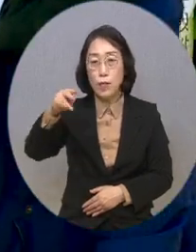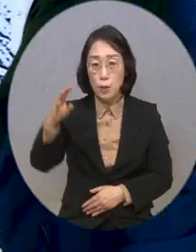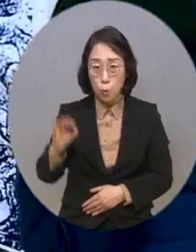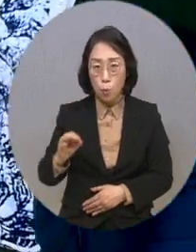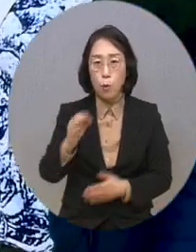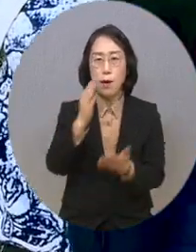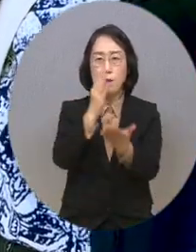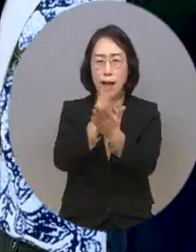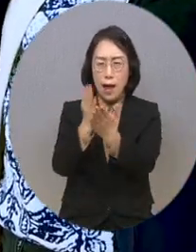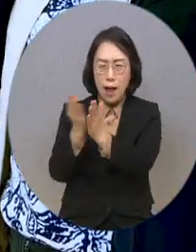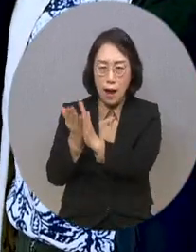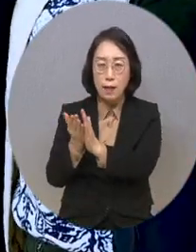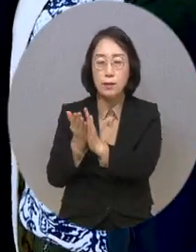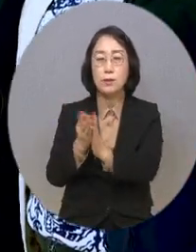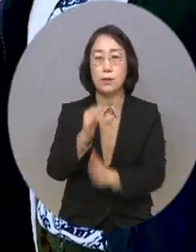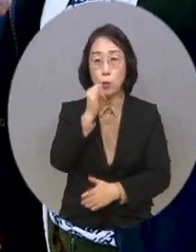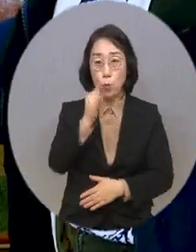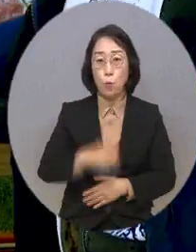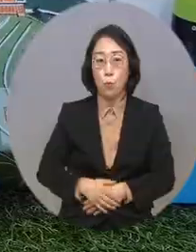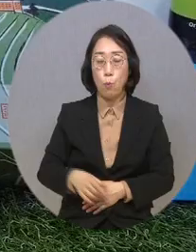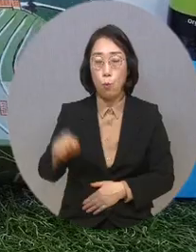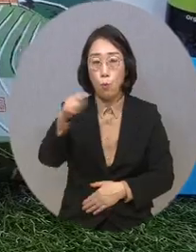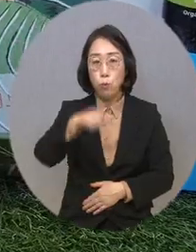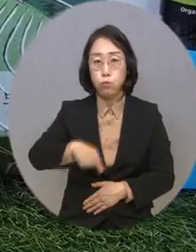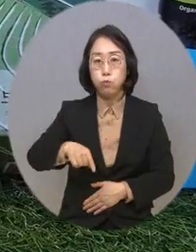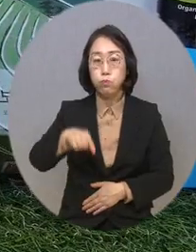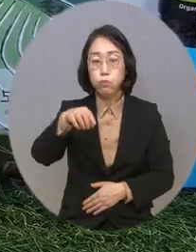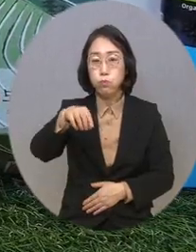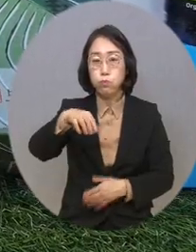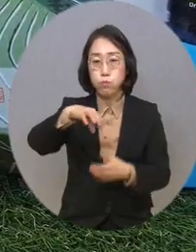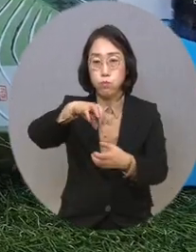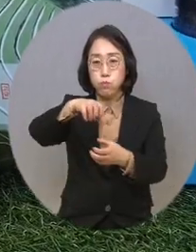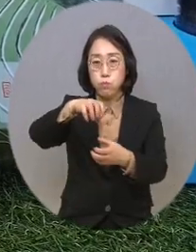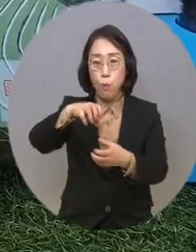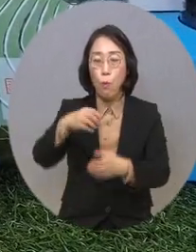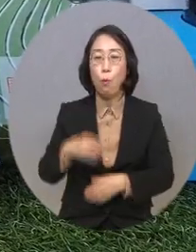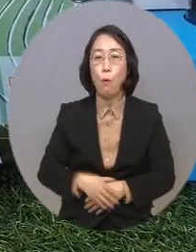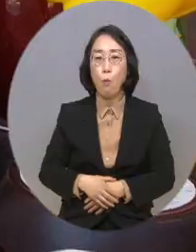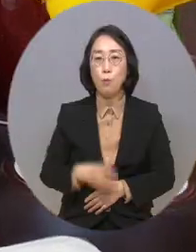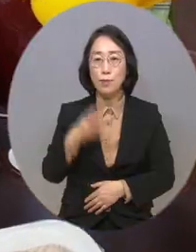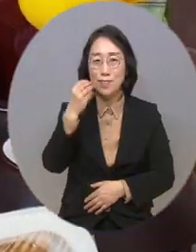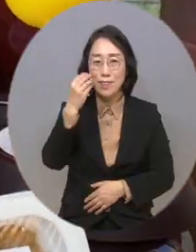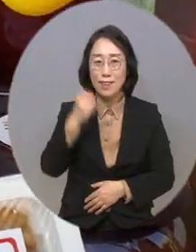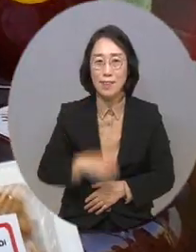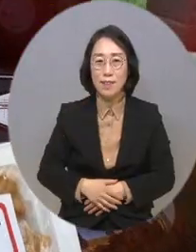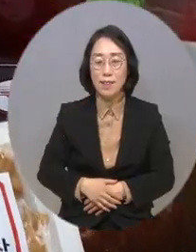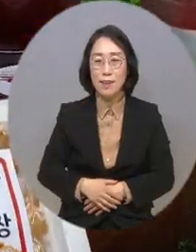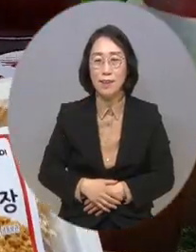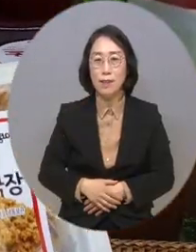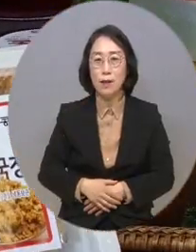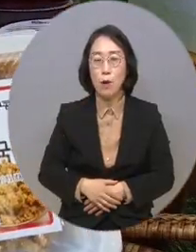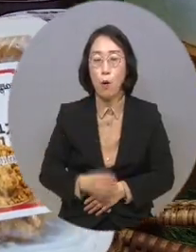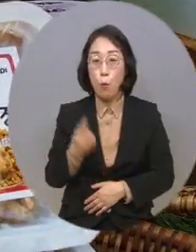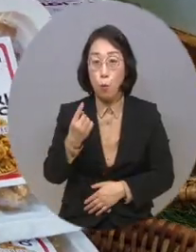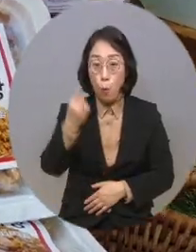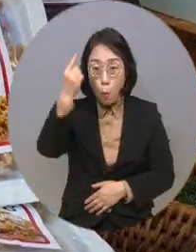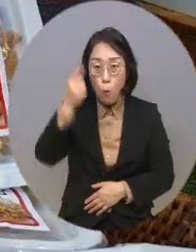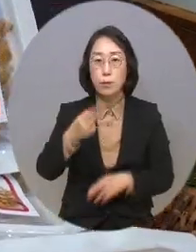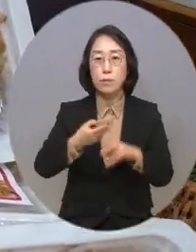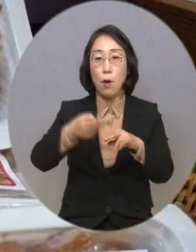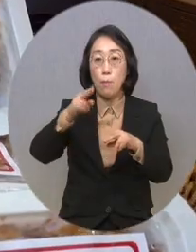많은 녹차가 있고 이거 병뚜껑 이것도 있네. 이것도 되게 신기하다. 자, 그리고 콩콩이 고급 선물